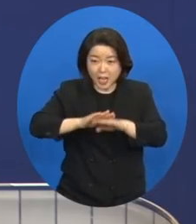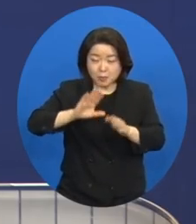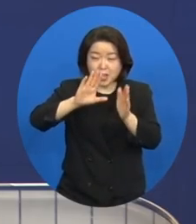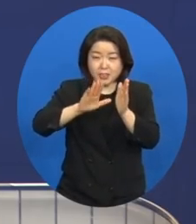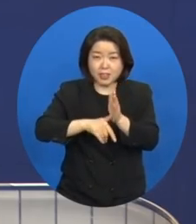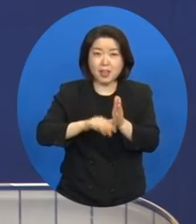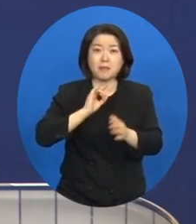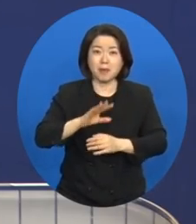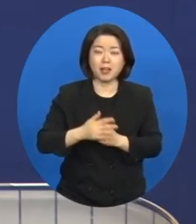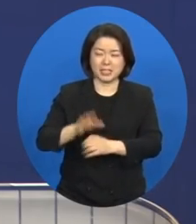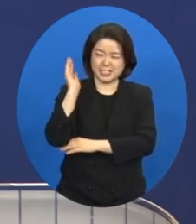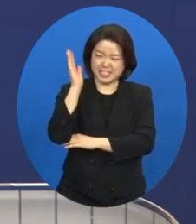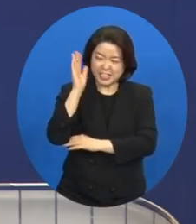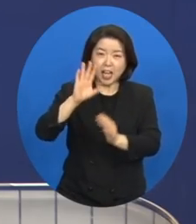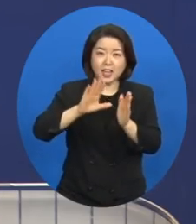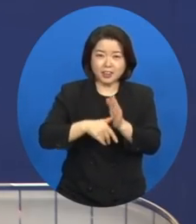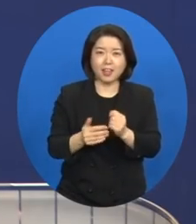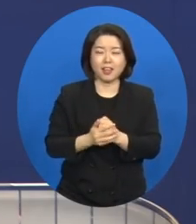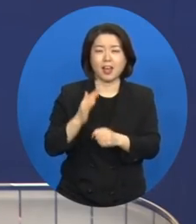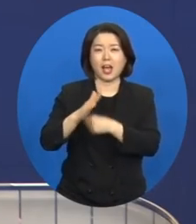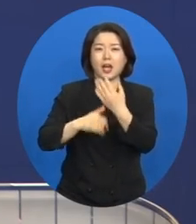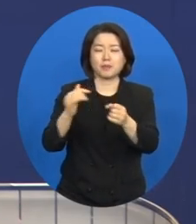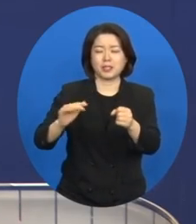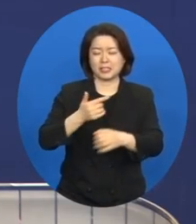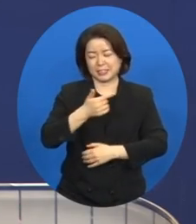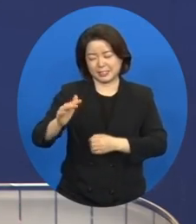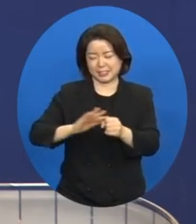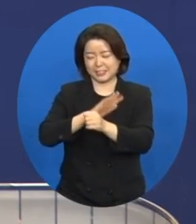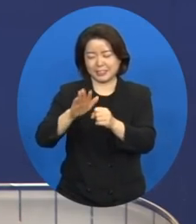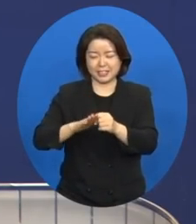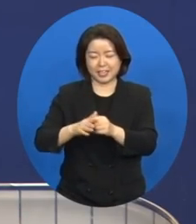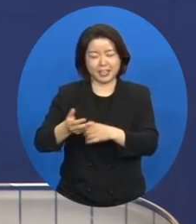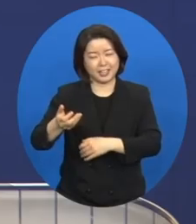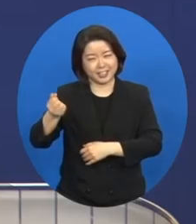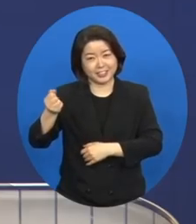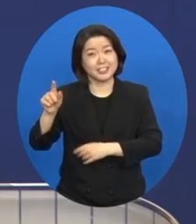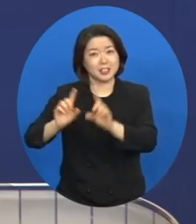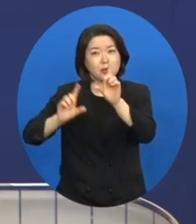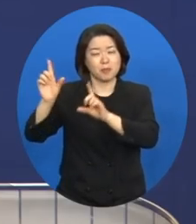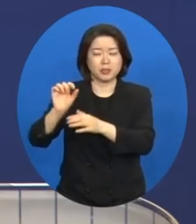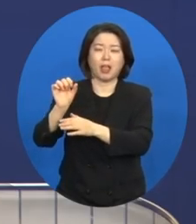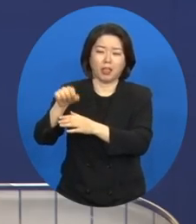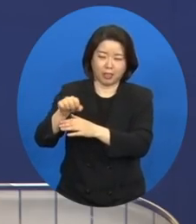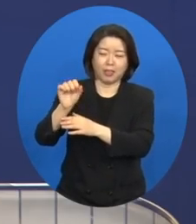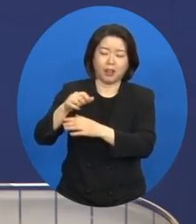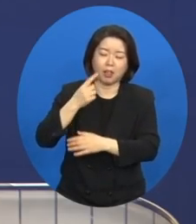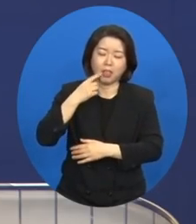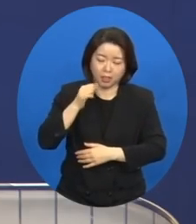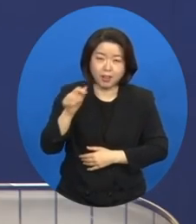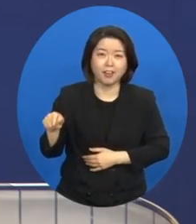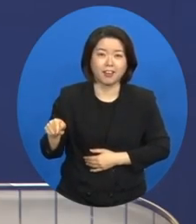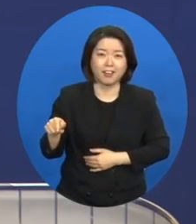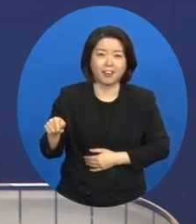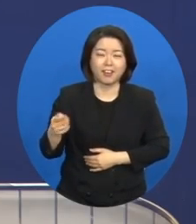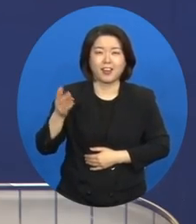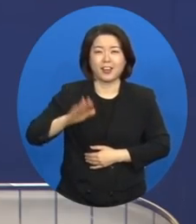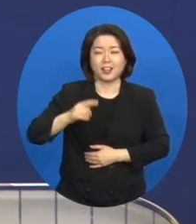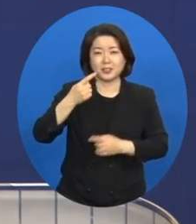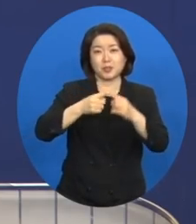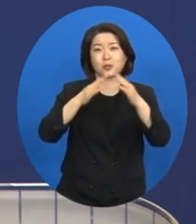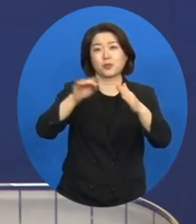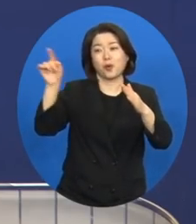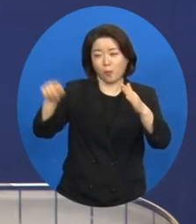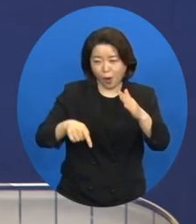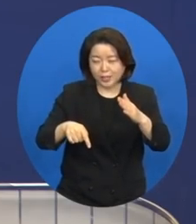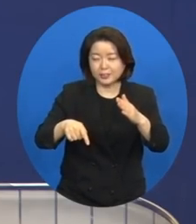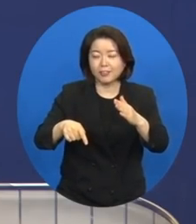그 설교 시간만 되면 하나님의 큰 사랑을 누리는 그 모습을, 그래도 그 예배당 안에서 그렇게 주무시는 모습이